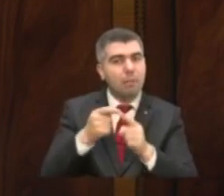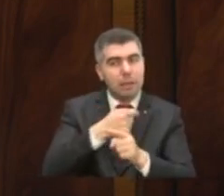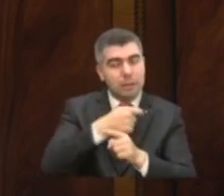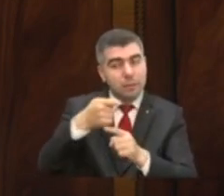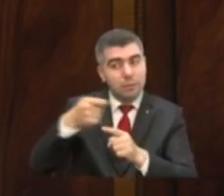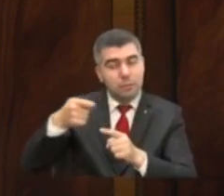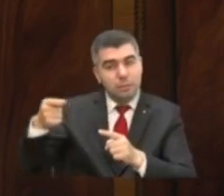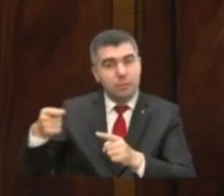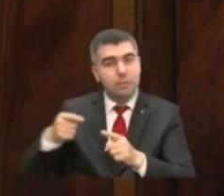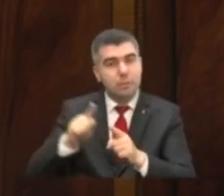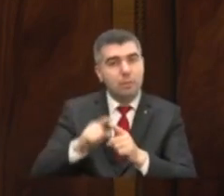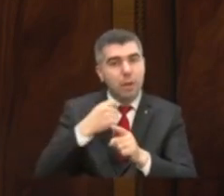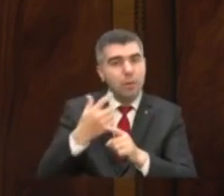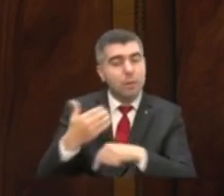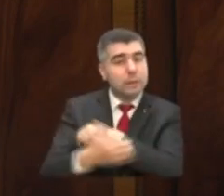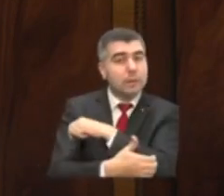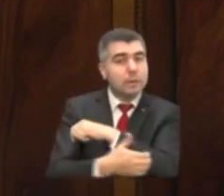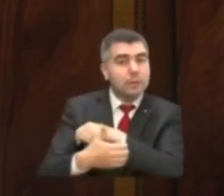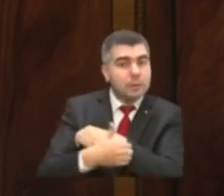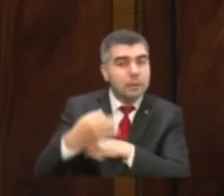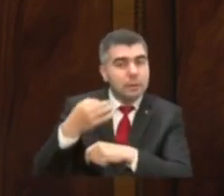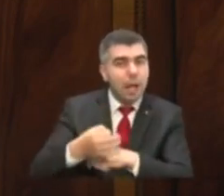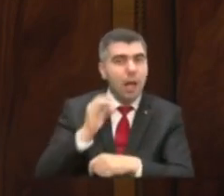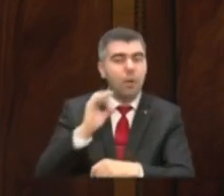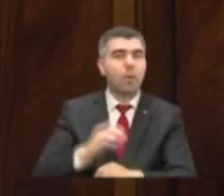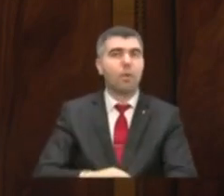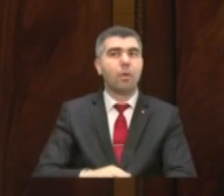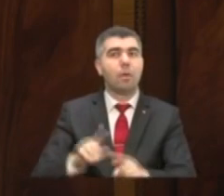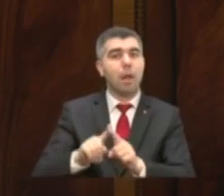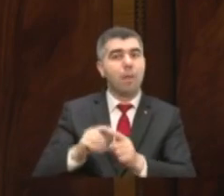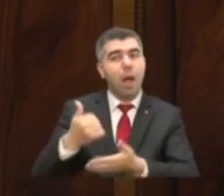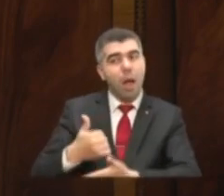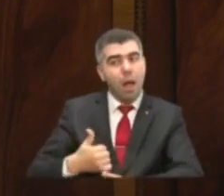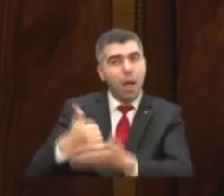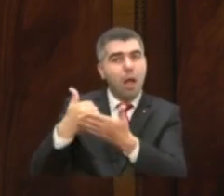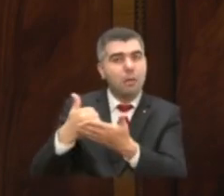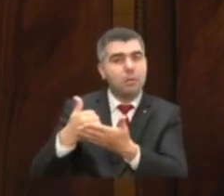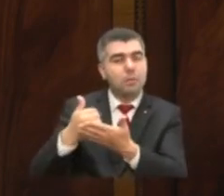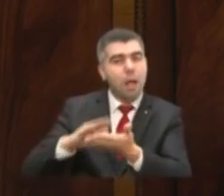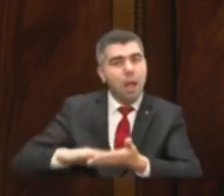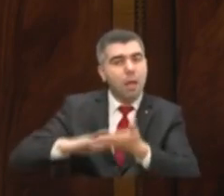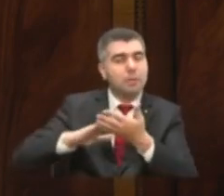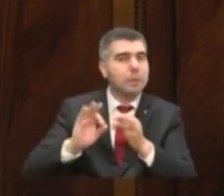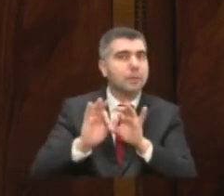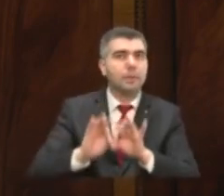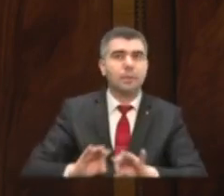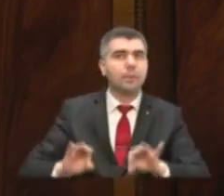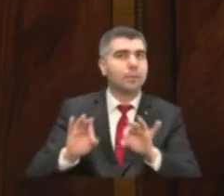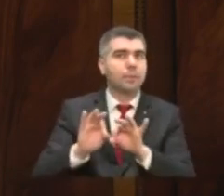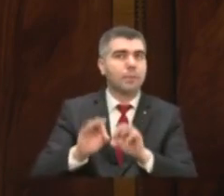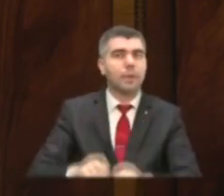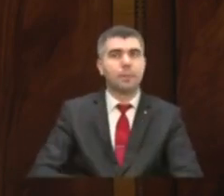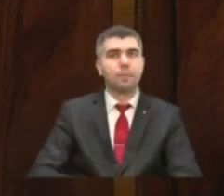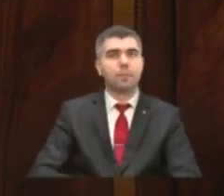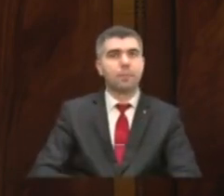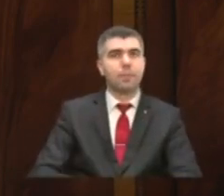على حساب الطبقة المتوسطة التي لم تعط لها العناية اللازمة، وبالنظر إلى